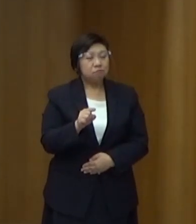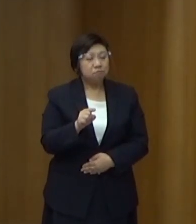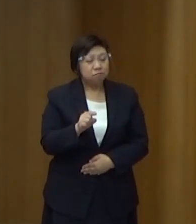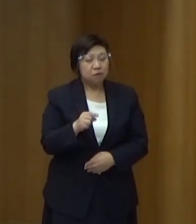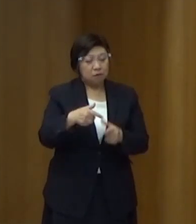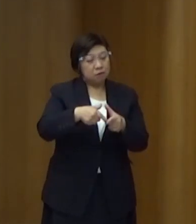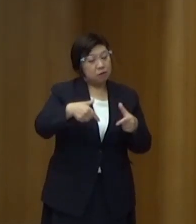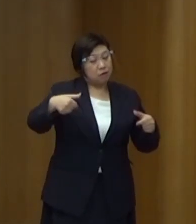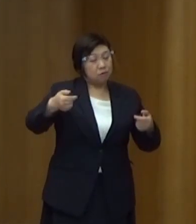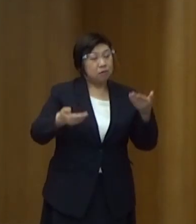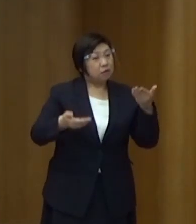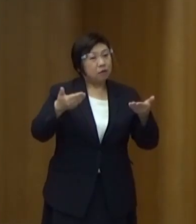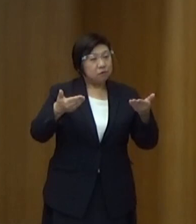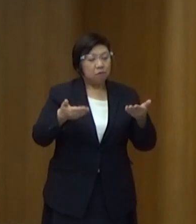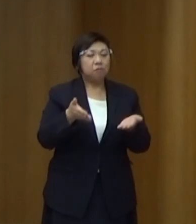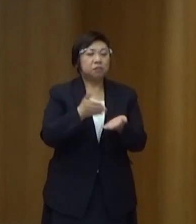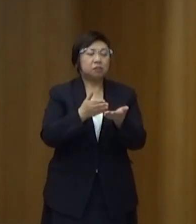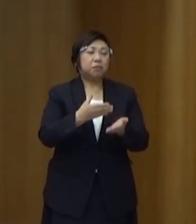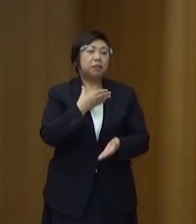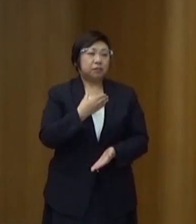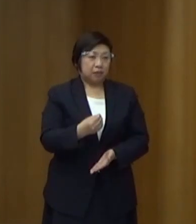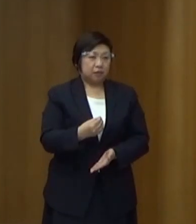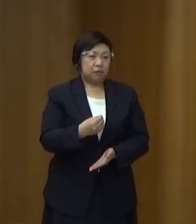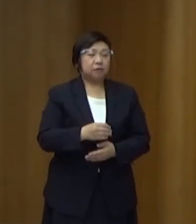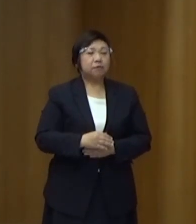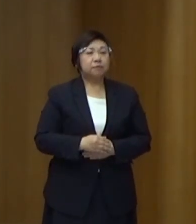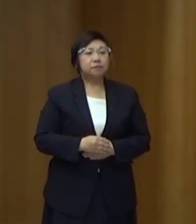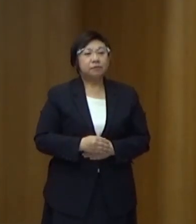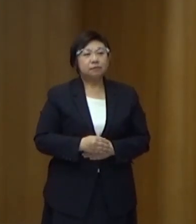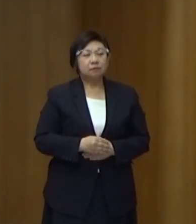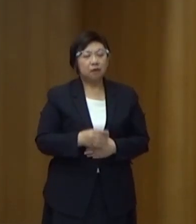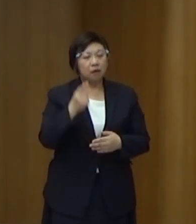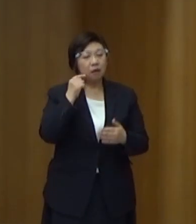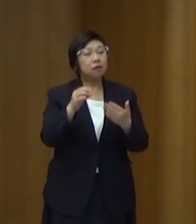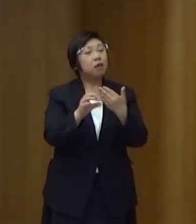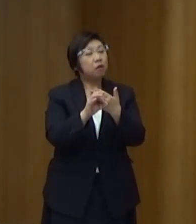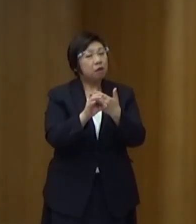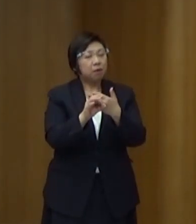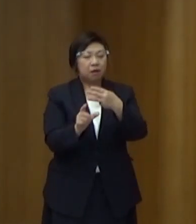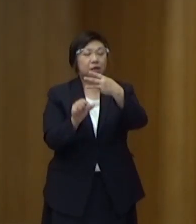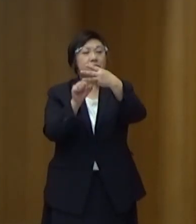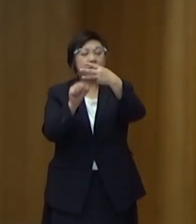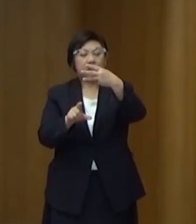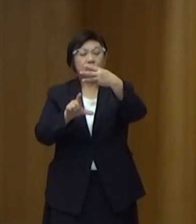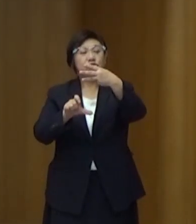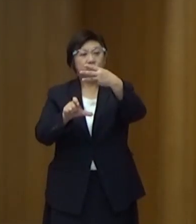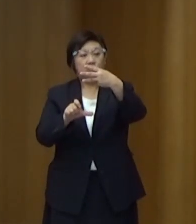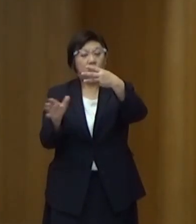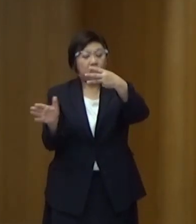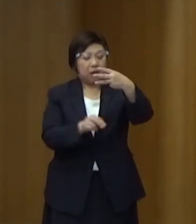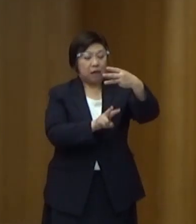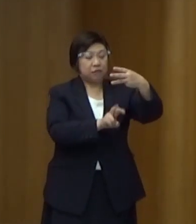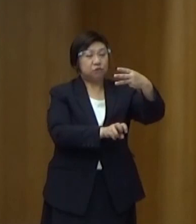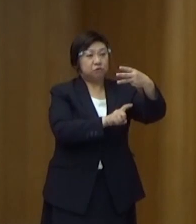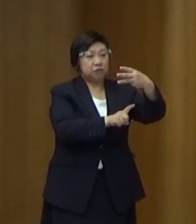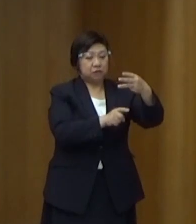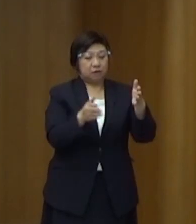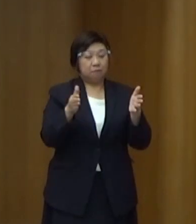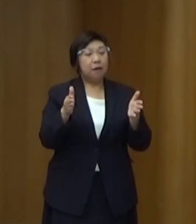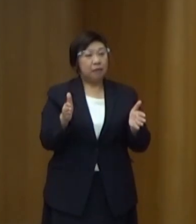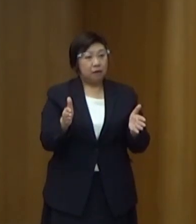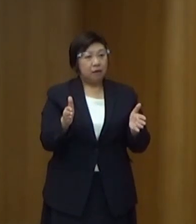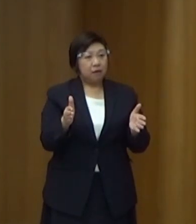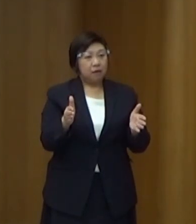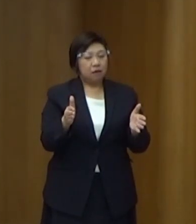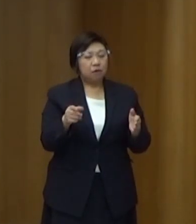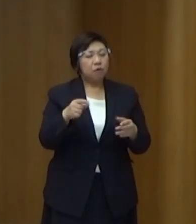っと全国と比較して説明したいと思うんですが、例えばですね、3月15日から21日までのこ